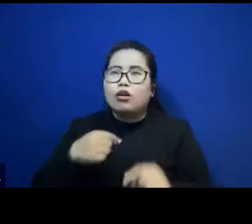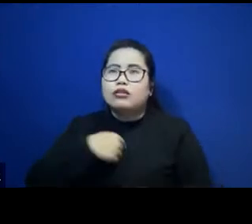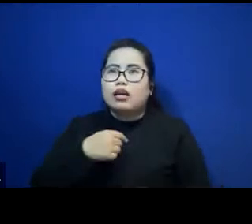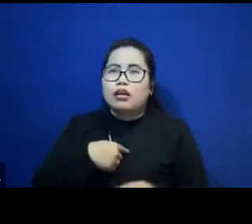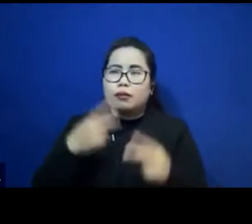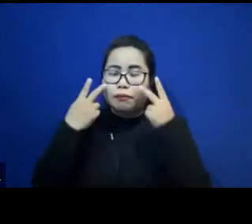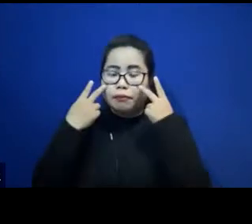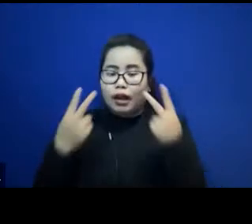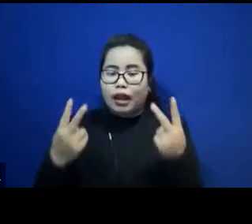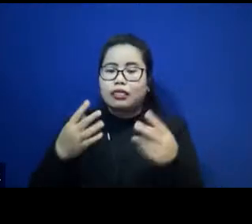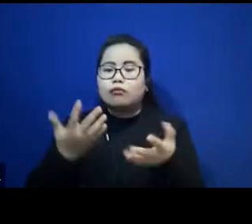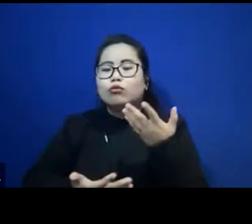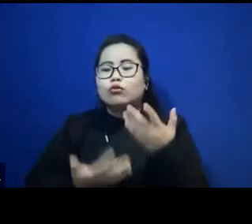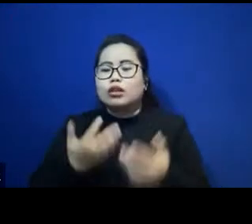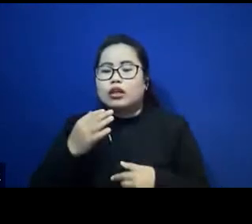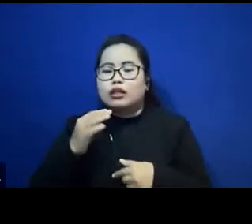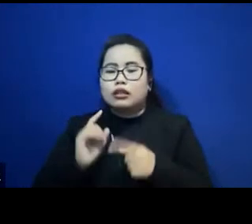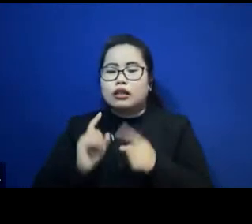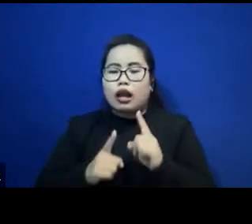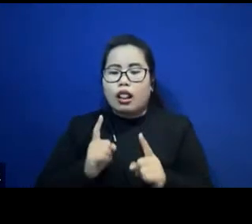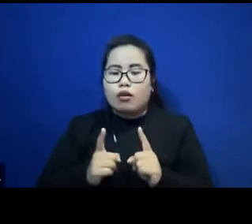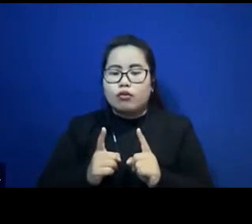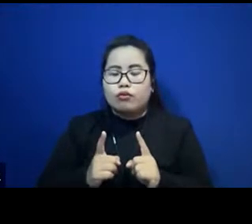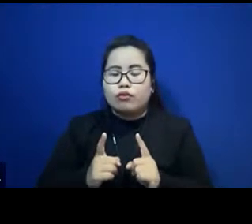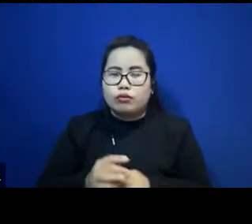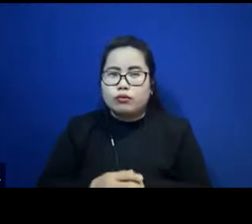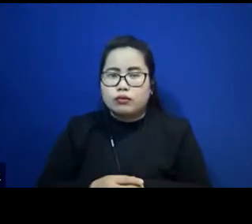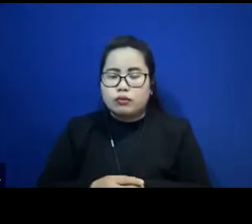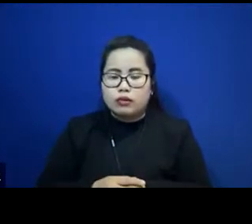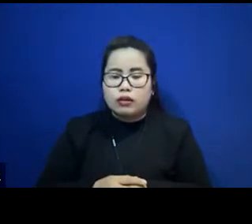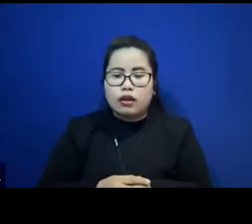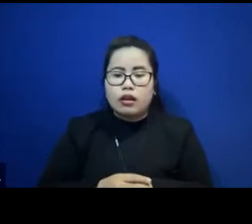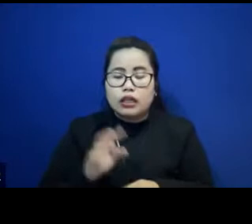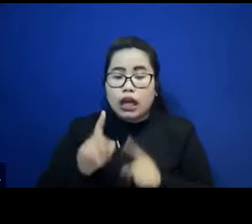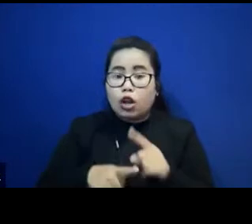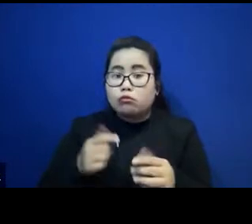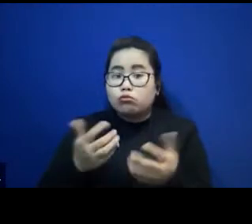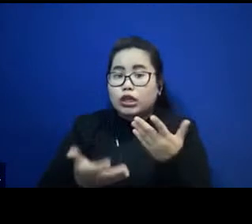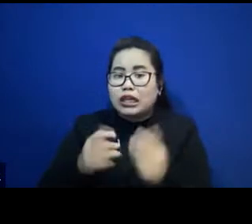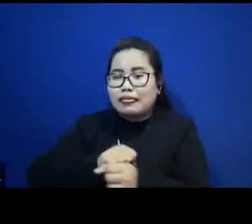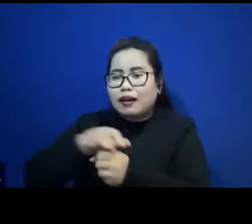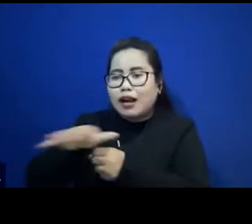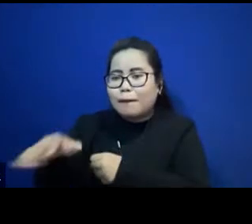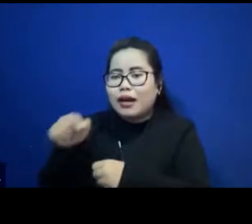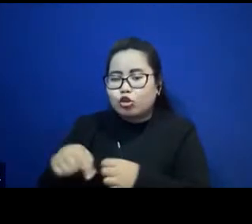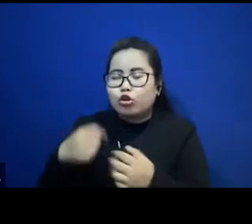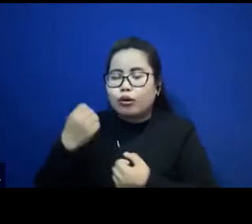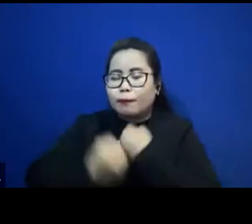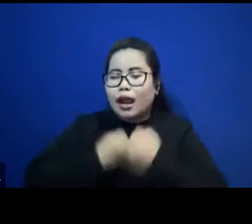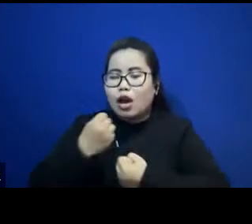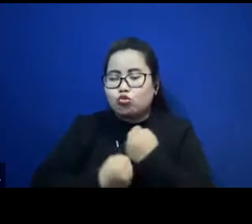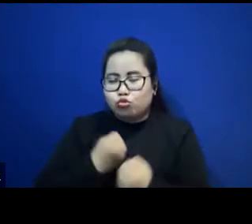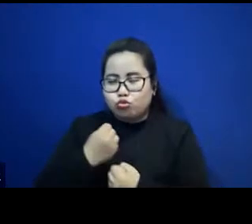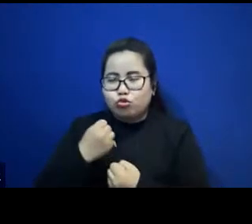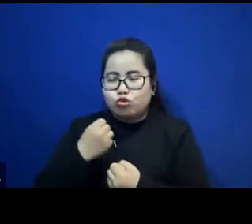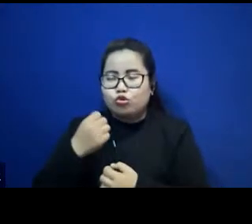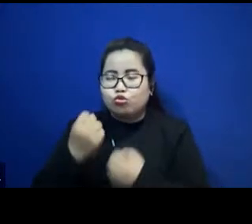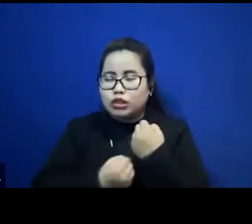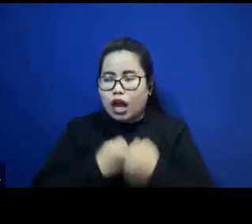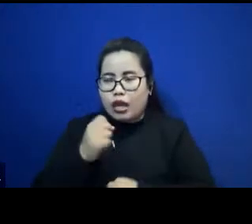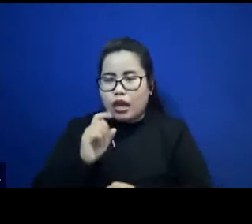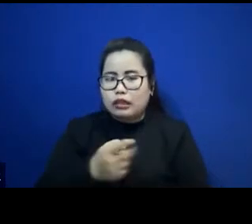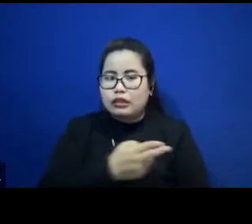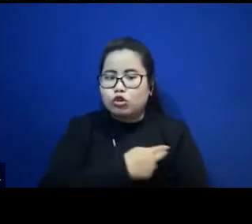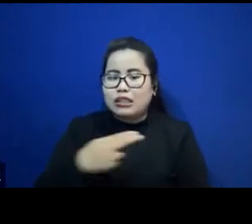sih melihat bahwa mungkin yang paling apa yang paling terdampak itu adalah pelaku usaha ini sebenarnya di Indonesia